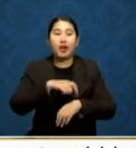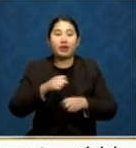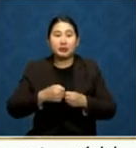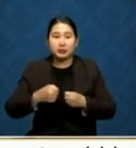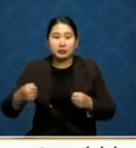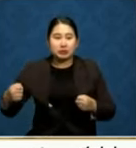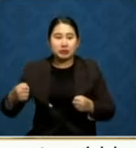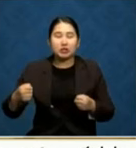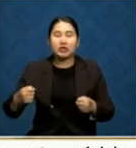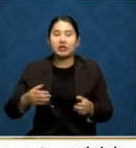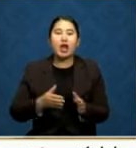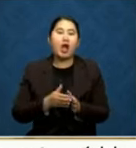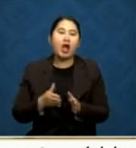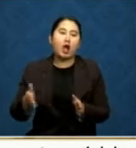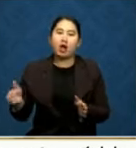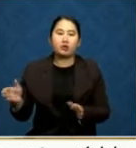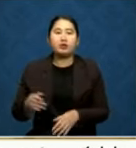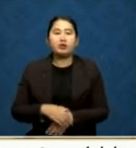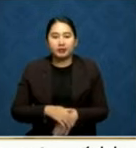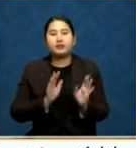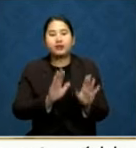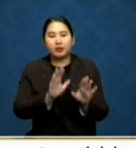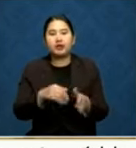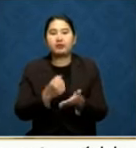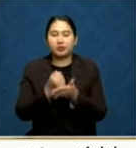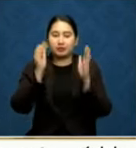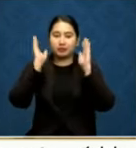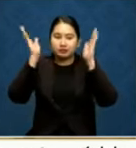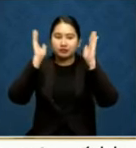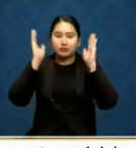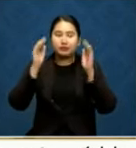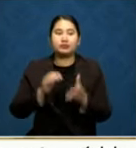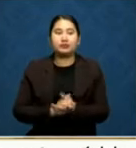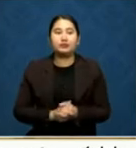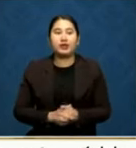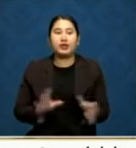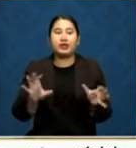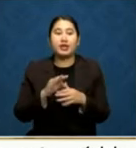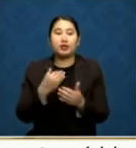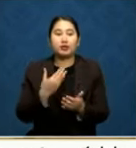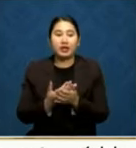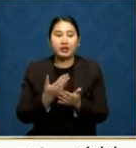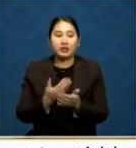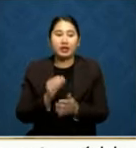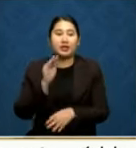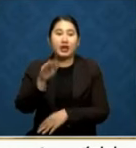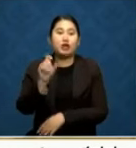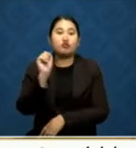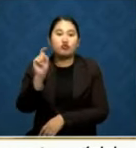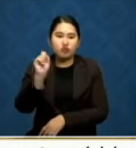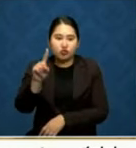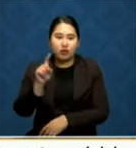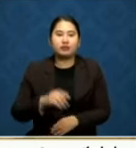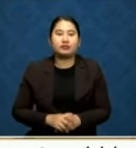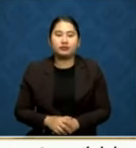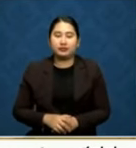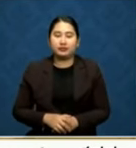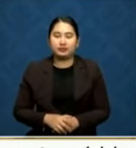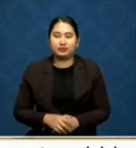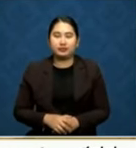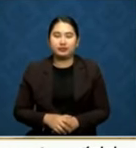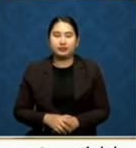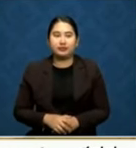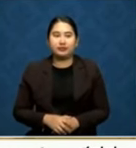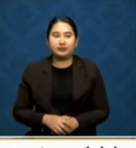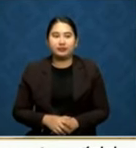เข้าหากินไปอีกยาวเลยครัอัี้กฝากท่านวเดเรา l' Strange P. unrealistic นี้ร่มกันะครับเรื่องสมมทานทางดวนผู้หขาด ประเค้นให้ในทุนไม่เอาแล้นะ